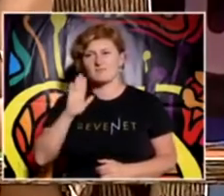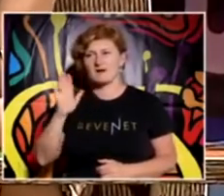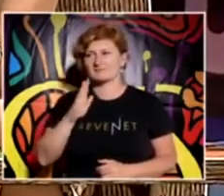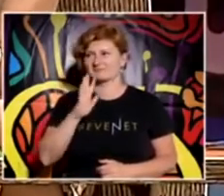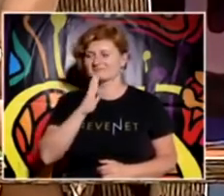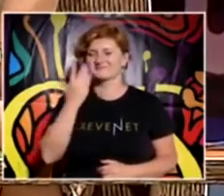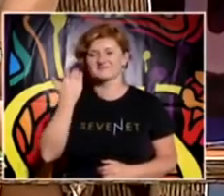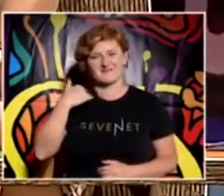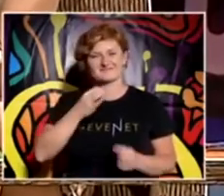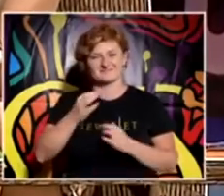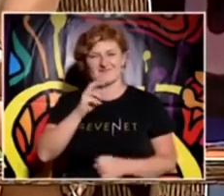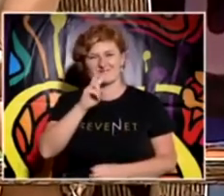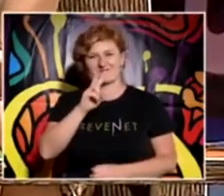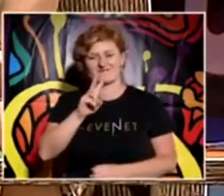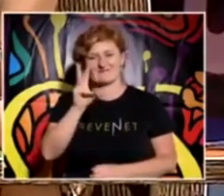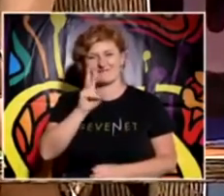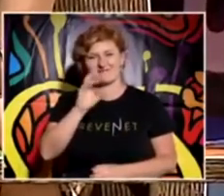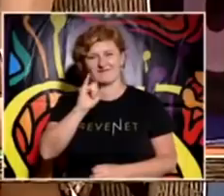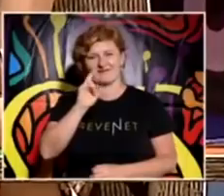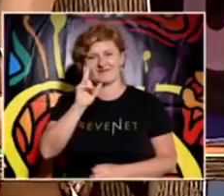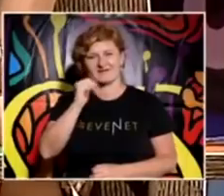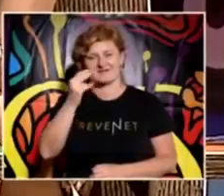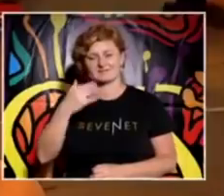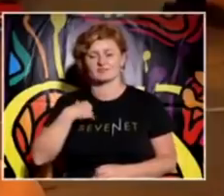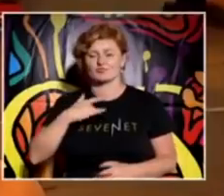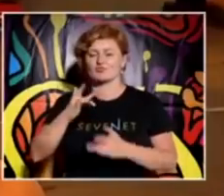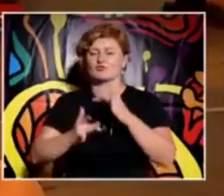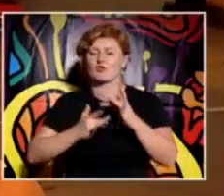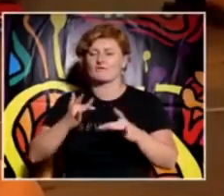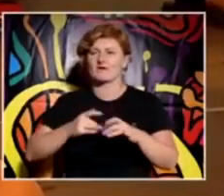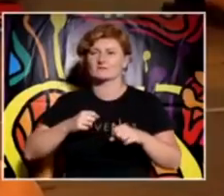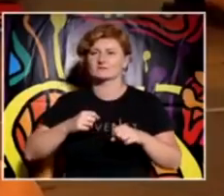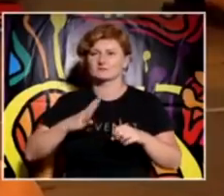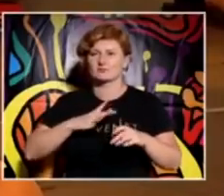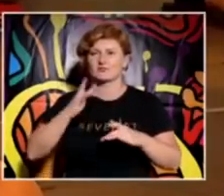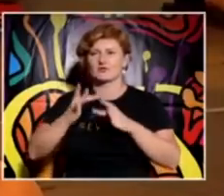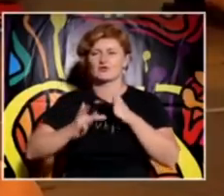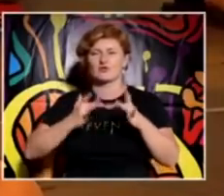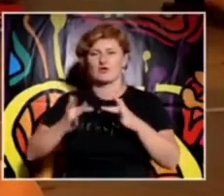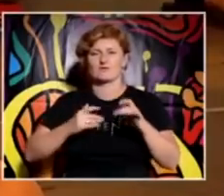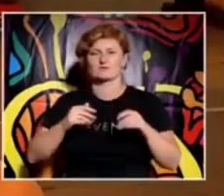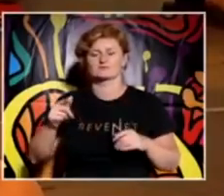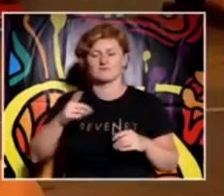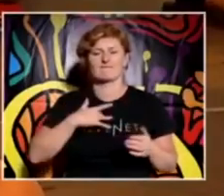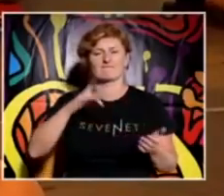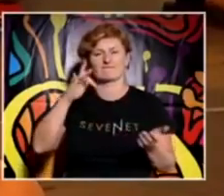prawda? Pojechaliśmy sobie rowerami, byliśmy na wyspie. Trochę bliżej mikrofon ust. Byliśmy na